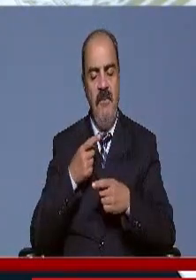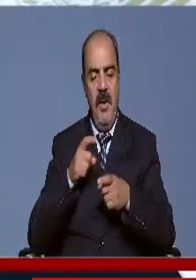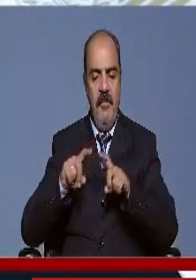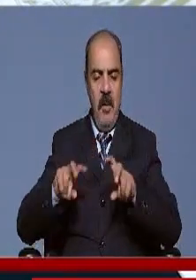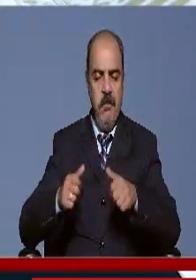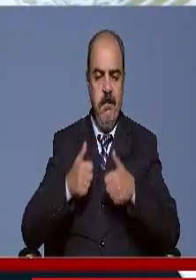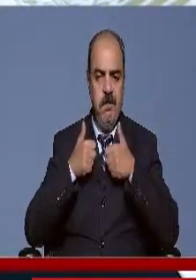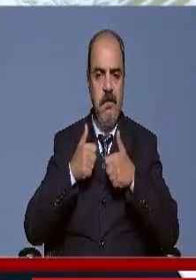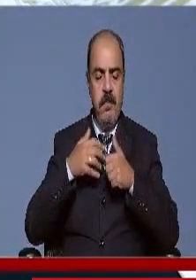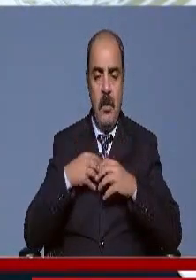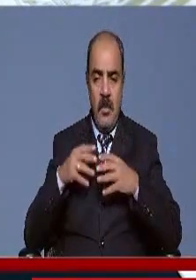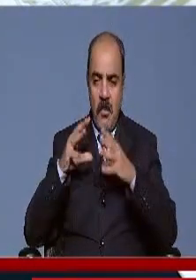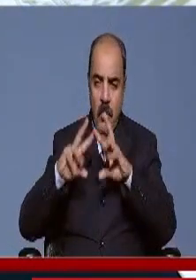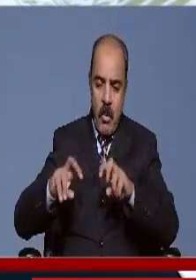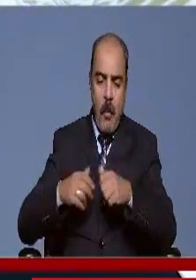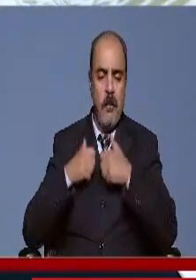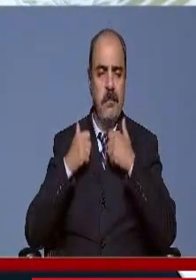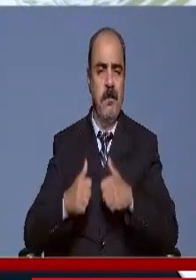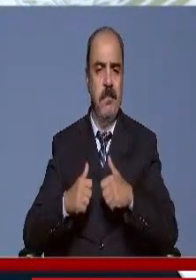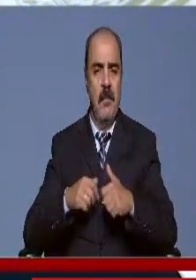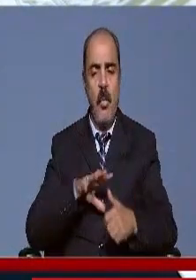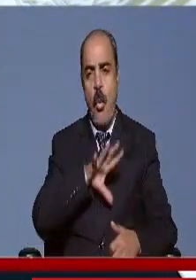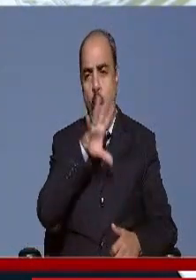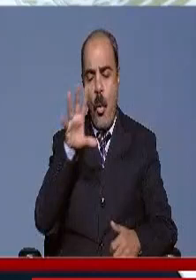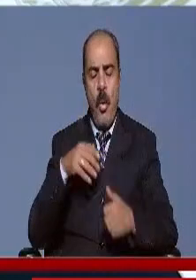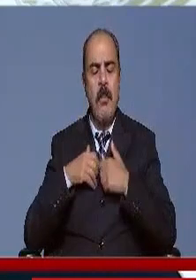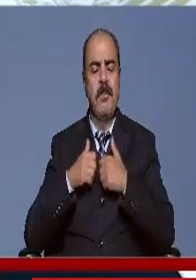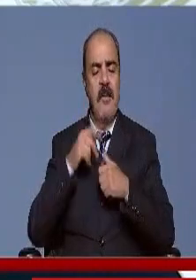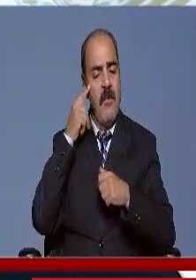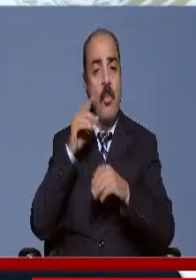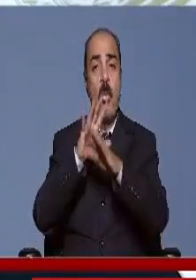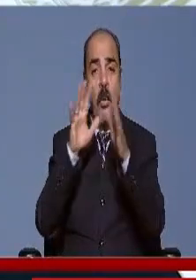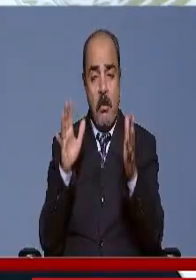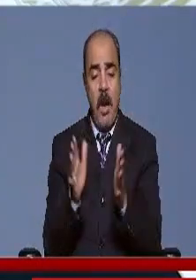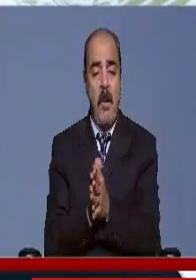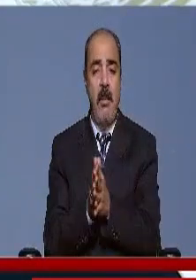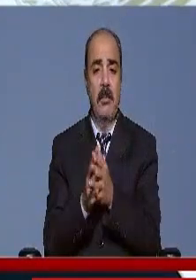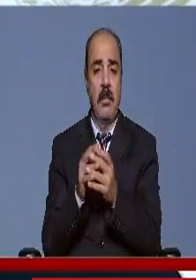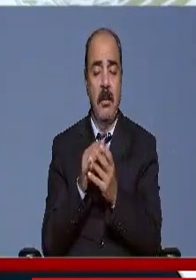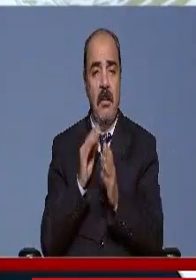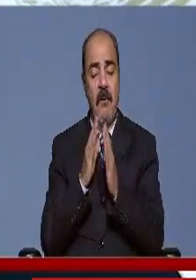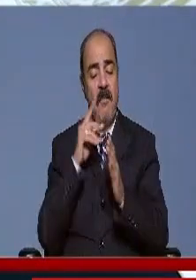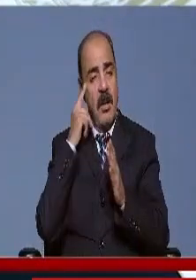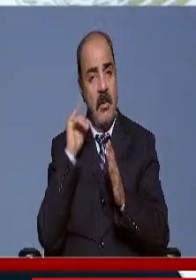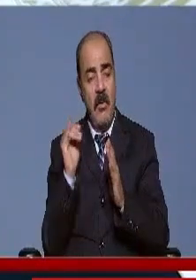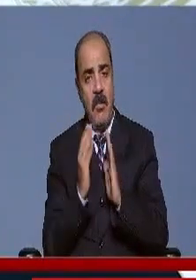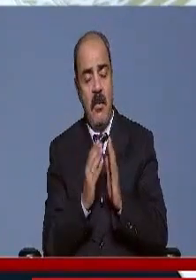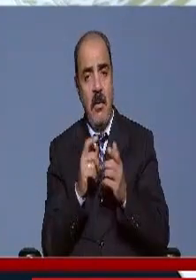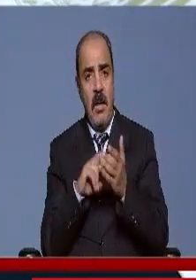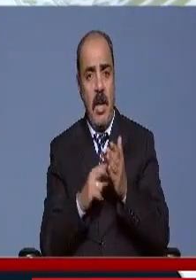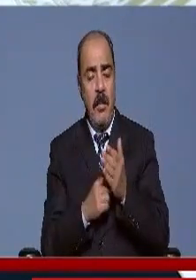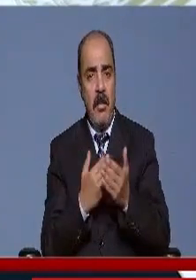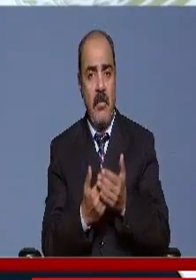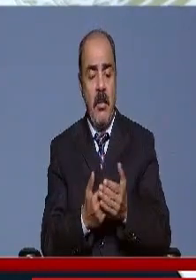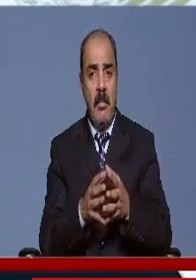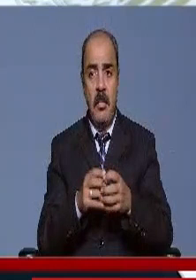خلال معاشرتنا للواقع، واقع تطور القضيه الفلسطينيه، وان القضيه الفلسطينيه قضيه القضايا بالنسبه لنا وبالنسبه